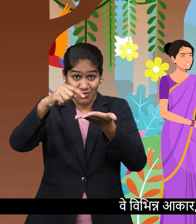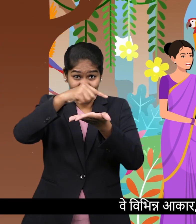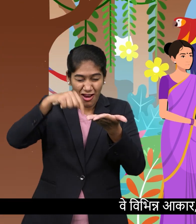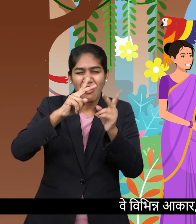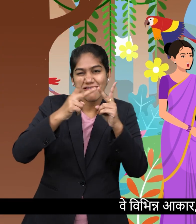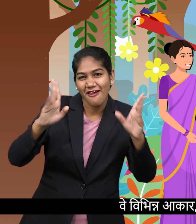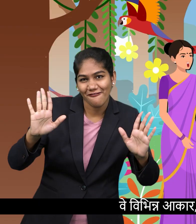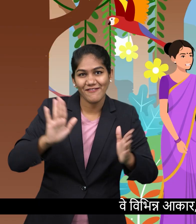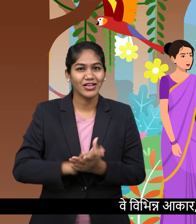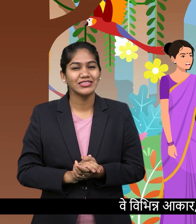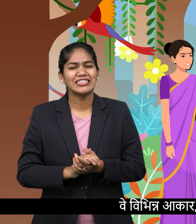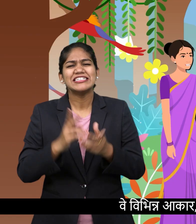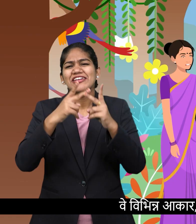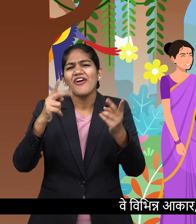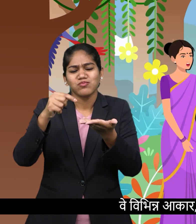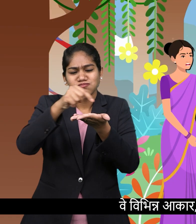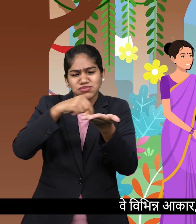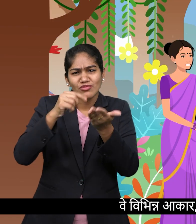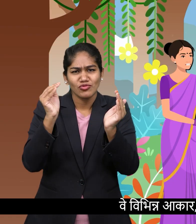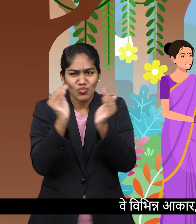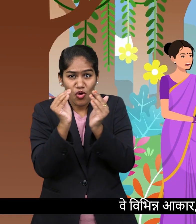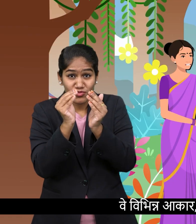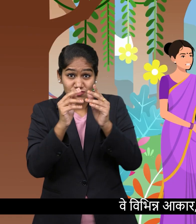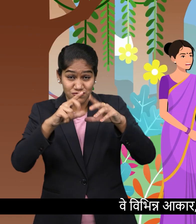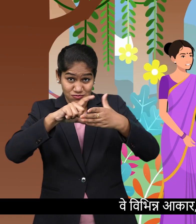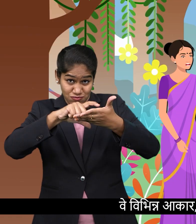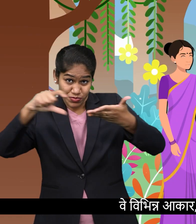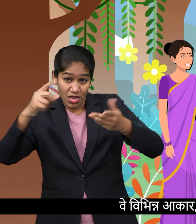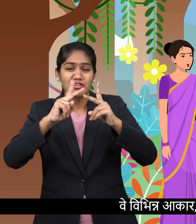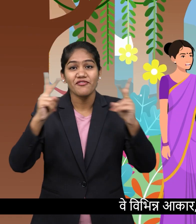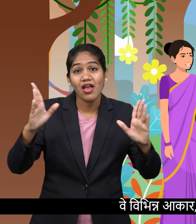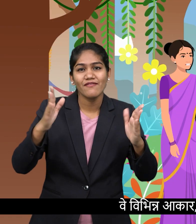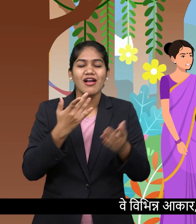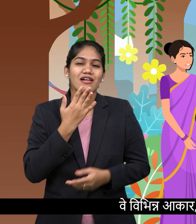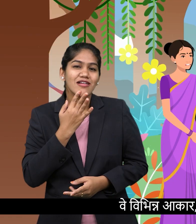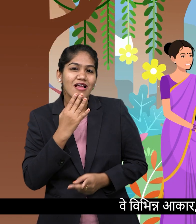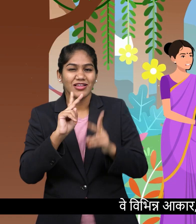वे विभिन्न आकार, आकृति, रंग और बनावट के होते हैं।